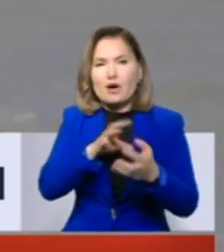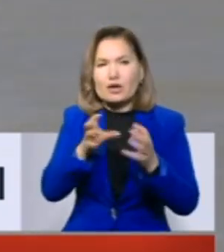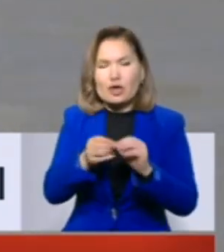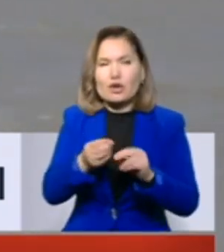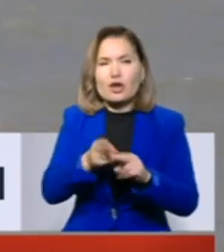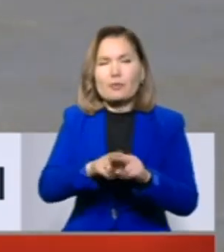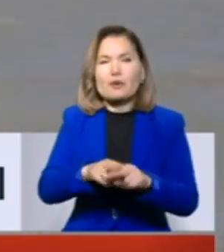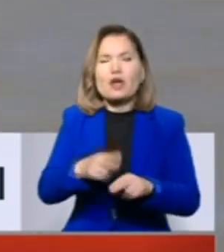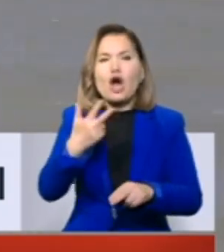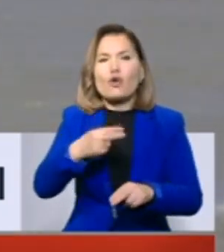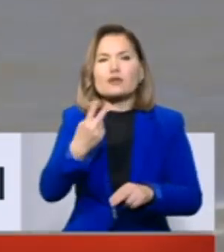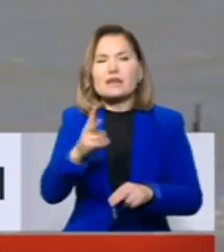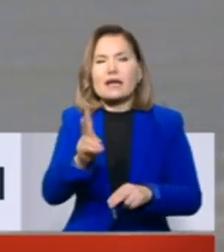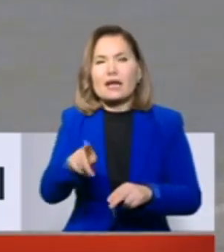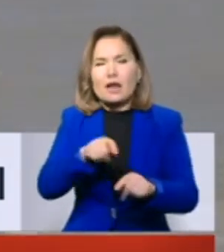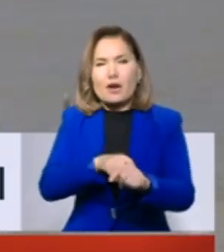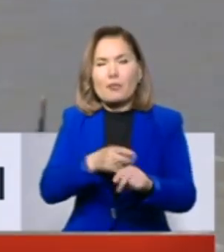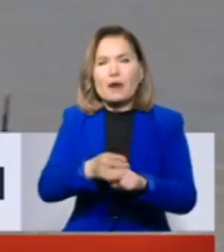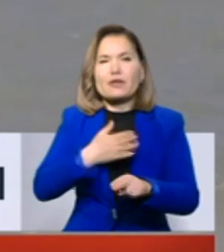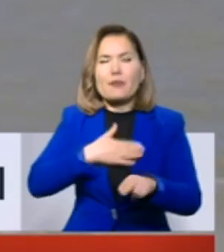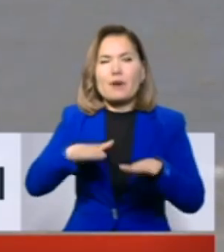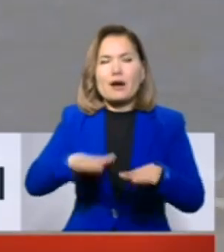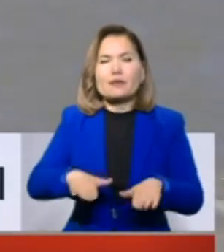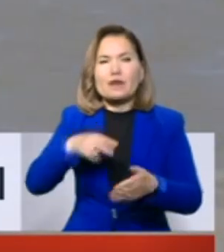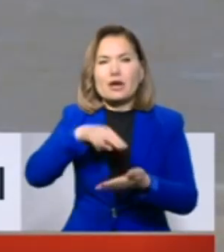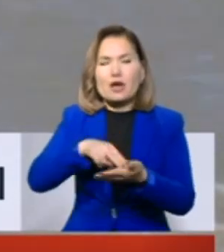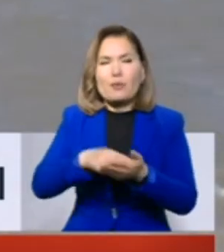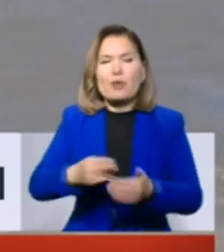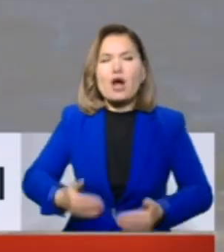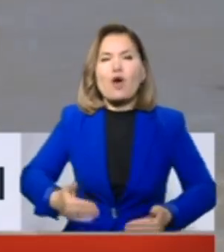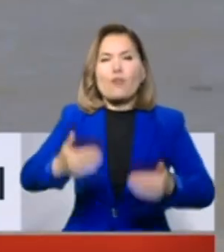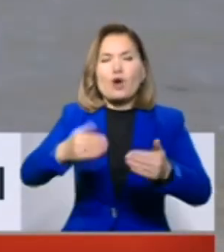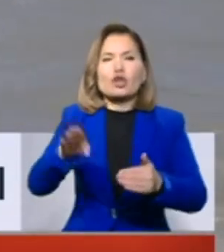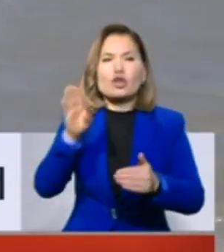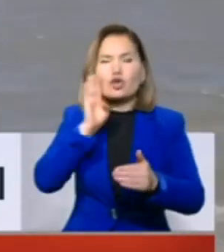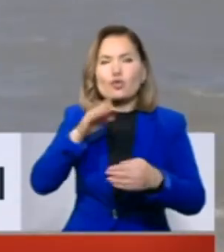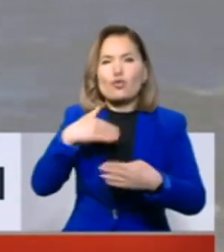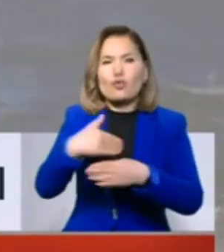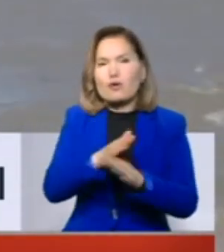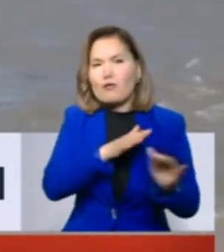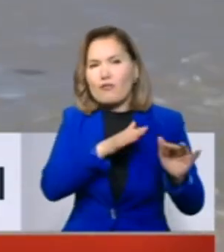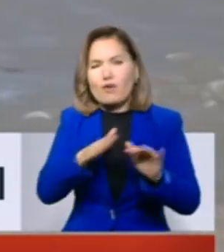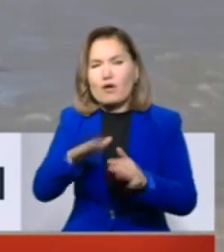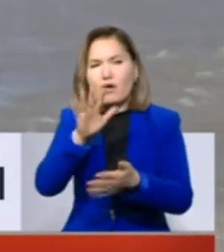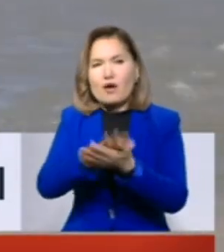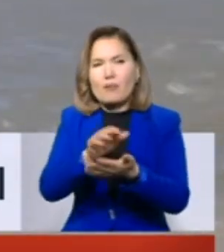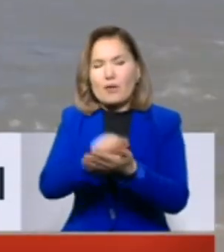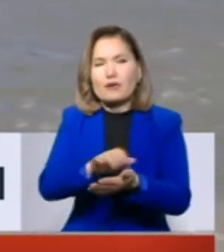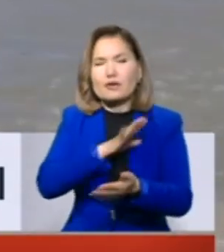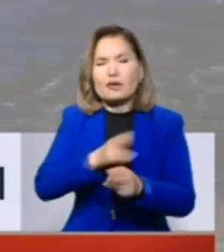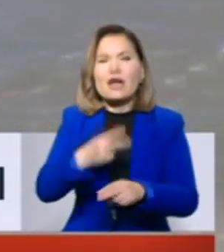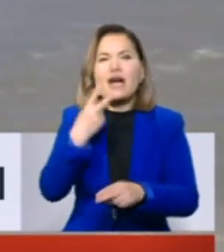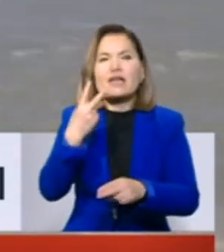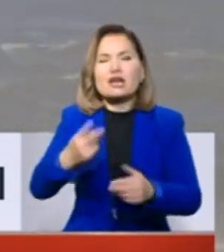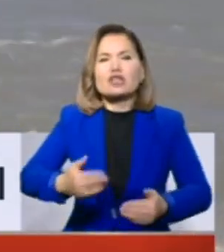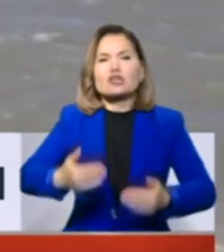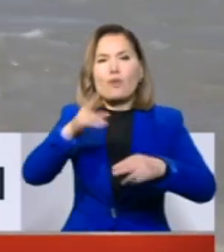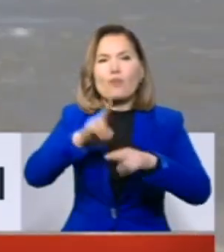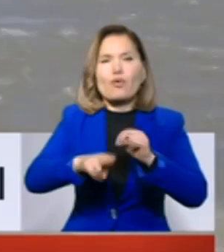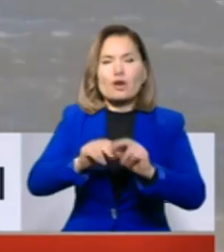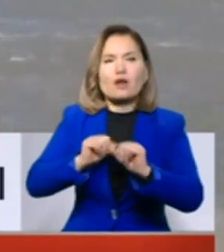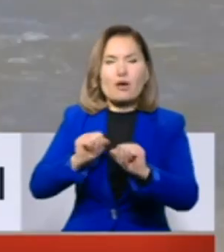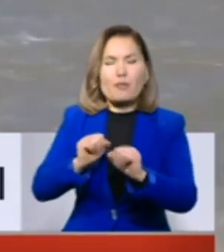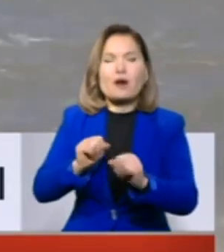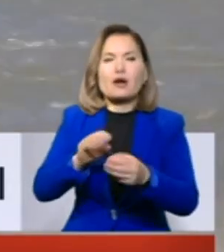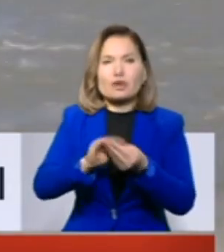ұзындығы 32 шақырымды құрайды. Мына біз тұрған алғашқы бөгетті су бұзып өтті. Одан кейін тағы да екінші бөгет бар салынған. Енді жауапты